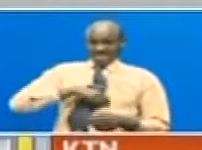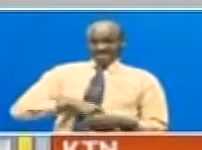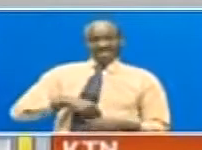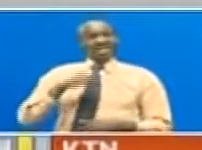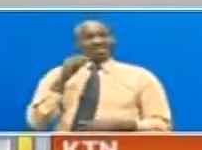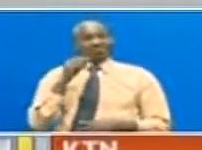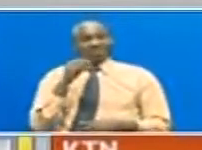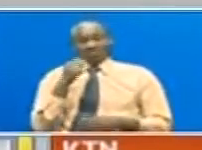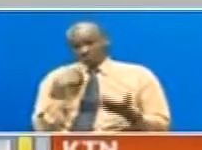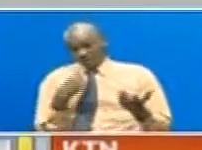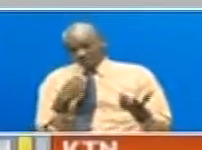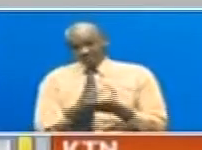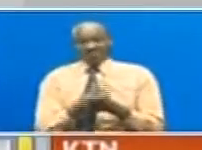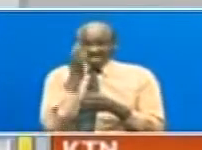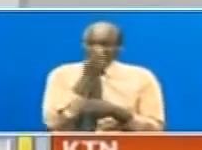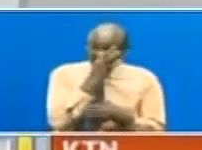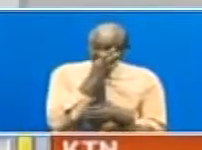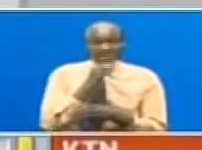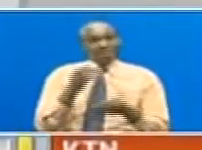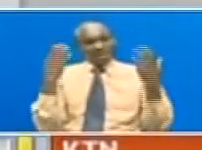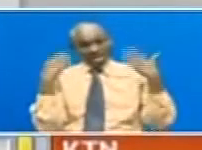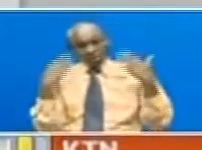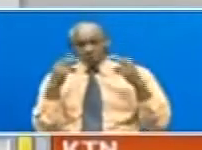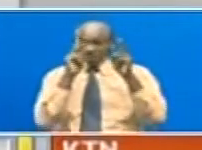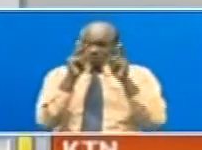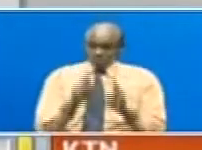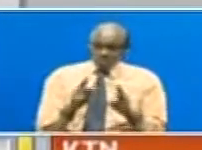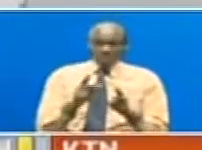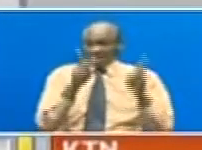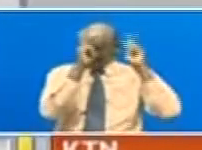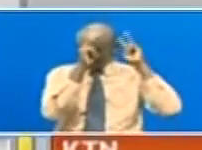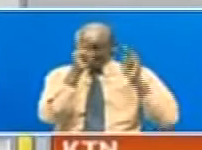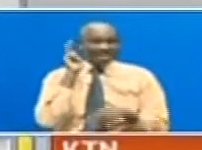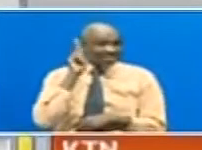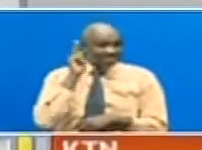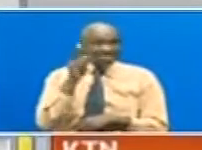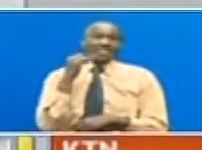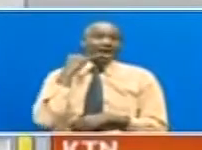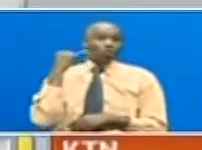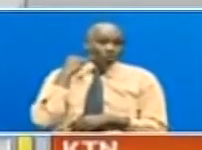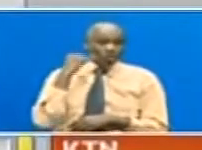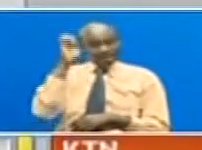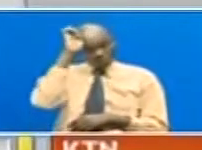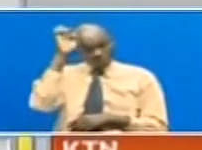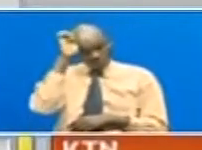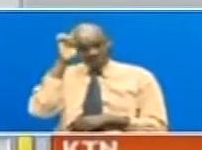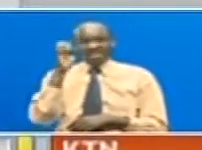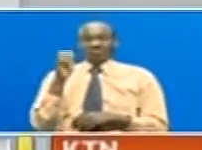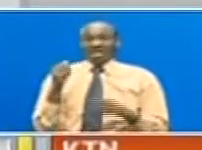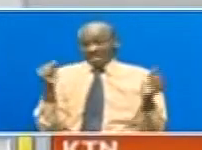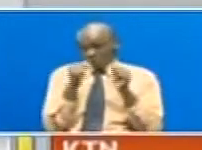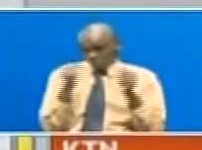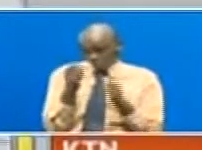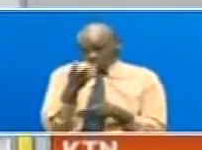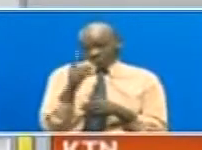Nyeri, Meru, Kisumu, Webuye, Kakamega, Kisii, Nakuru, Eldoret, Nyahururu,